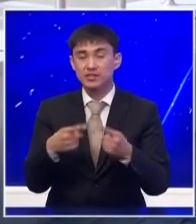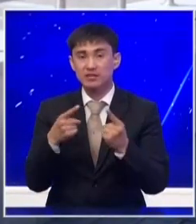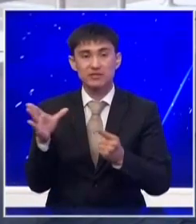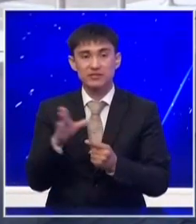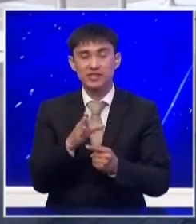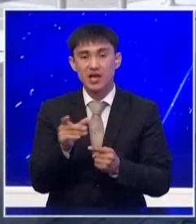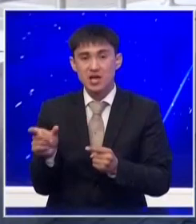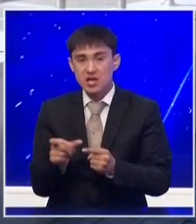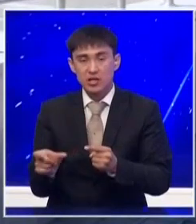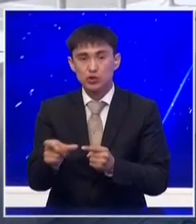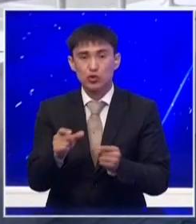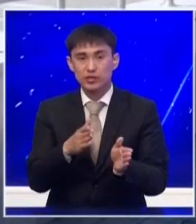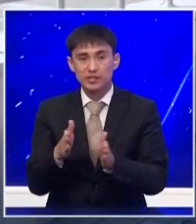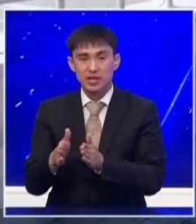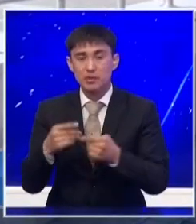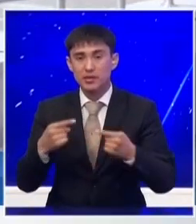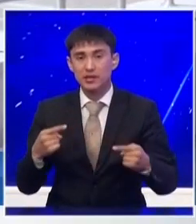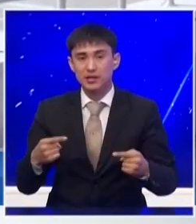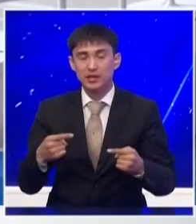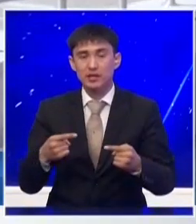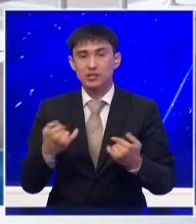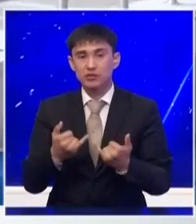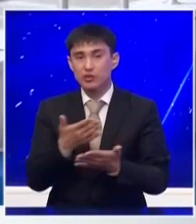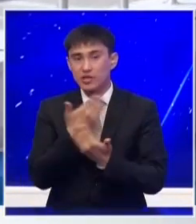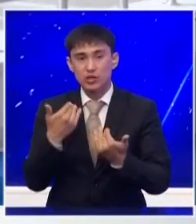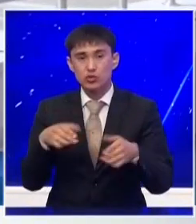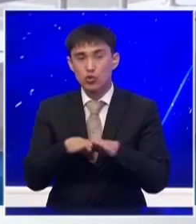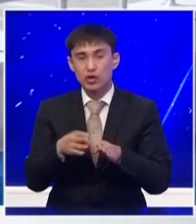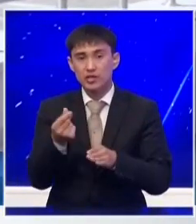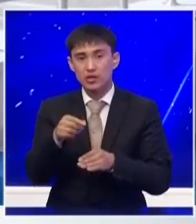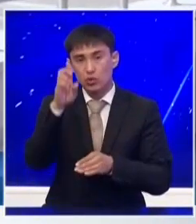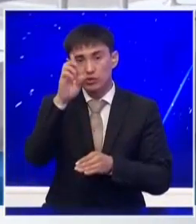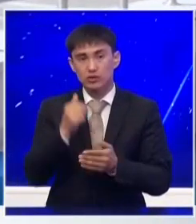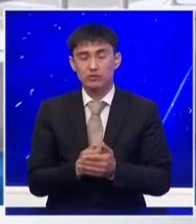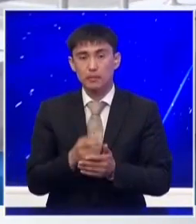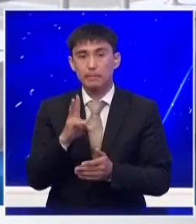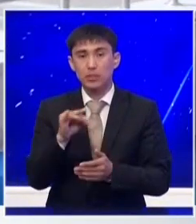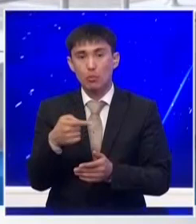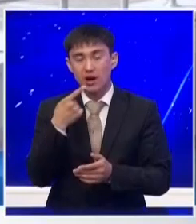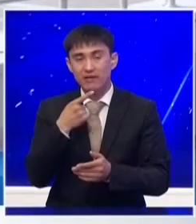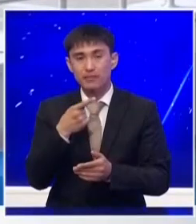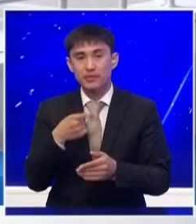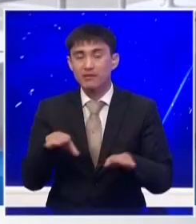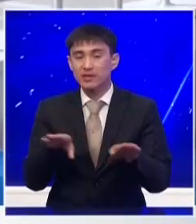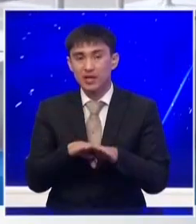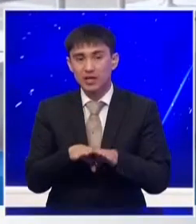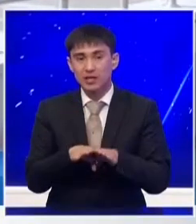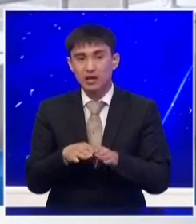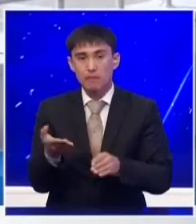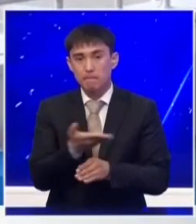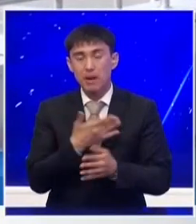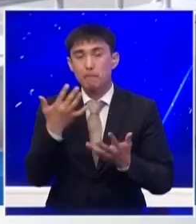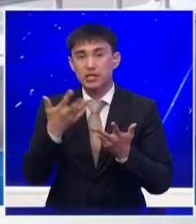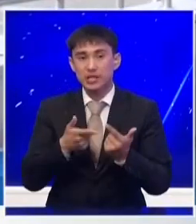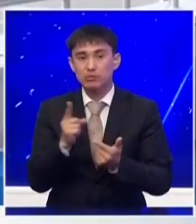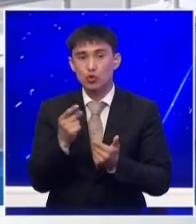все ирригационные системы и так далее. Сегодня нет столько денег у государства. Но тогда мы говорим, давайте так. Давайте мы